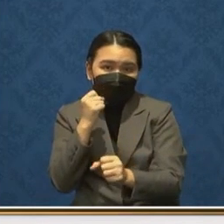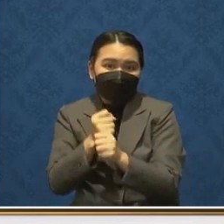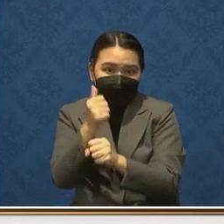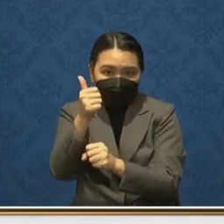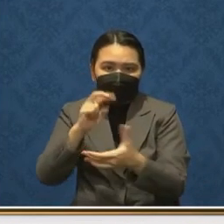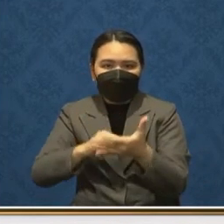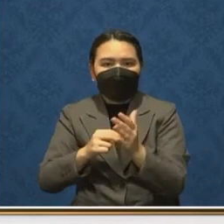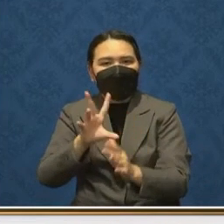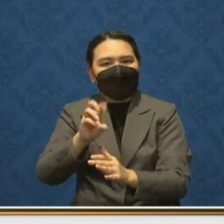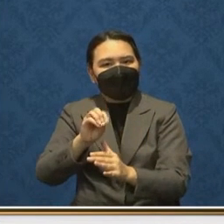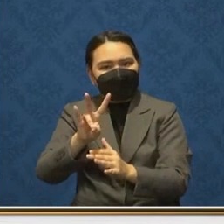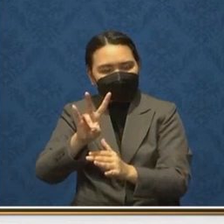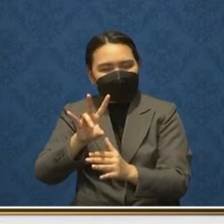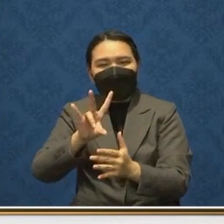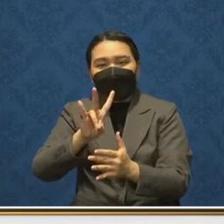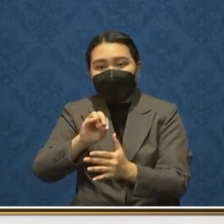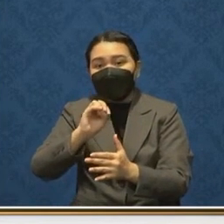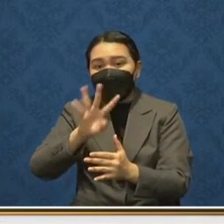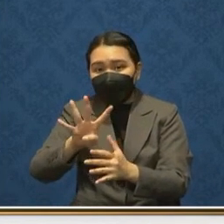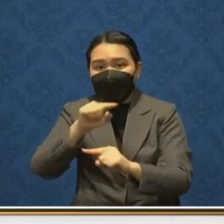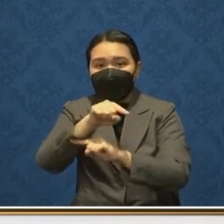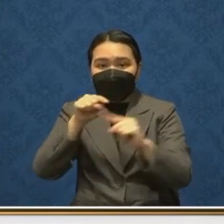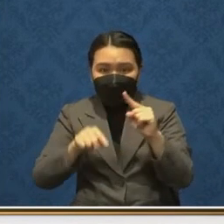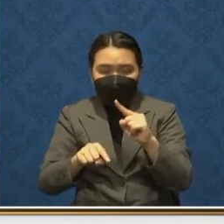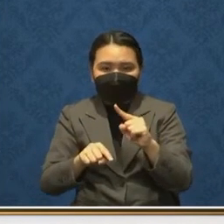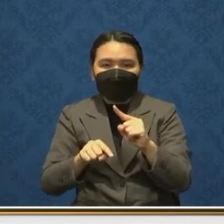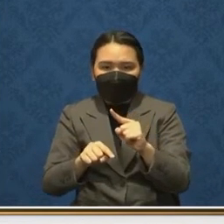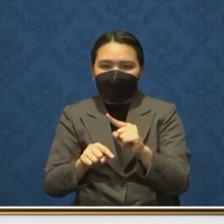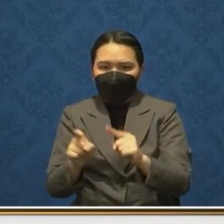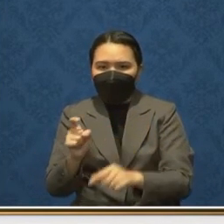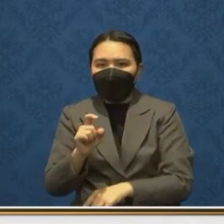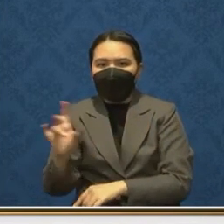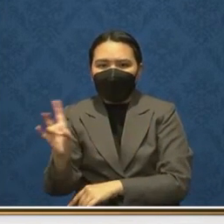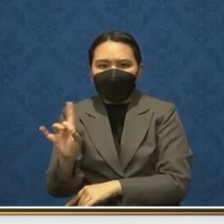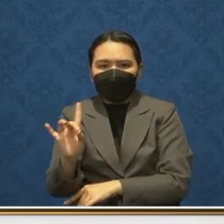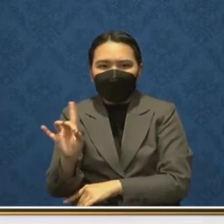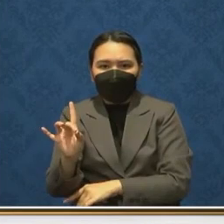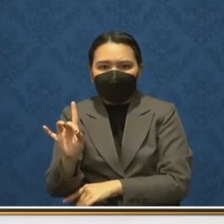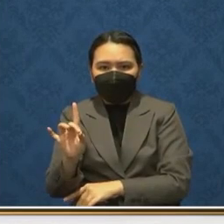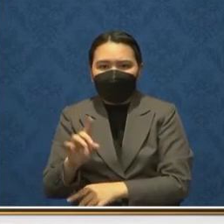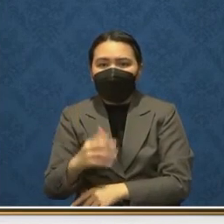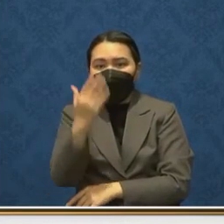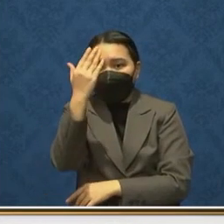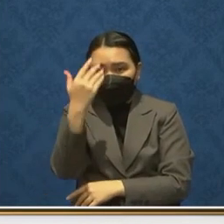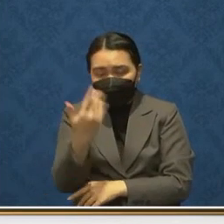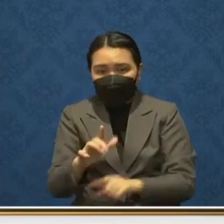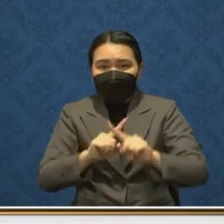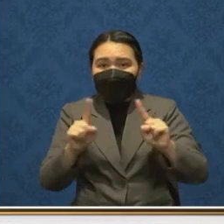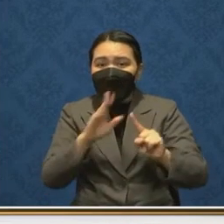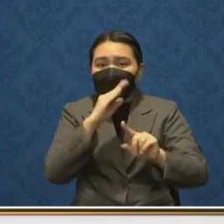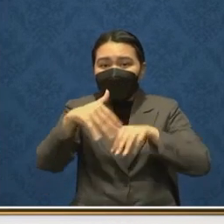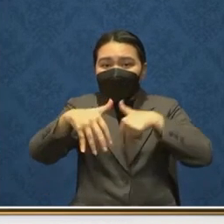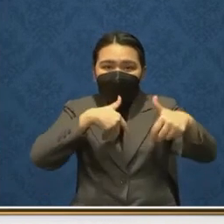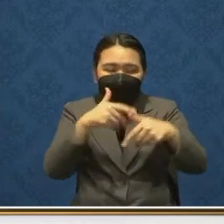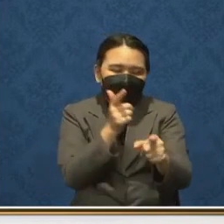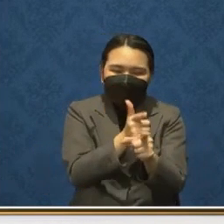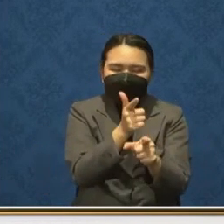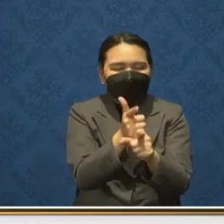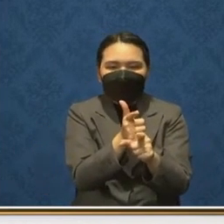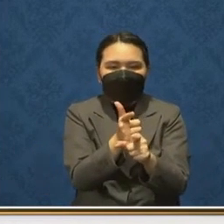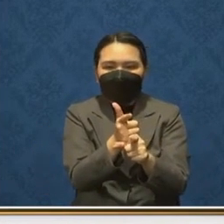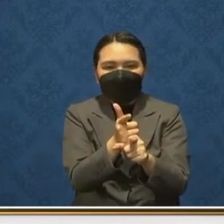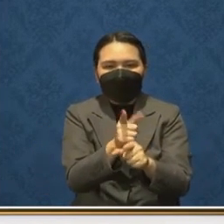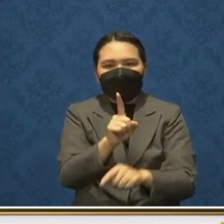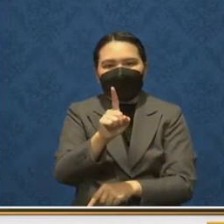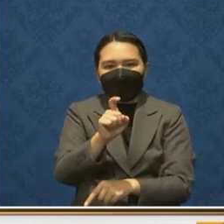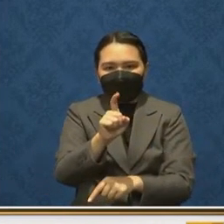ับฟาร์มที่เป็นใช้ระบบ Bio Security ลอดเกษตกรรรายกลางในเหอ 26% ลายเล